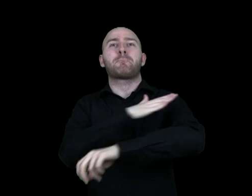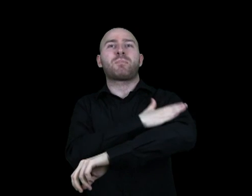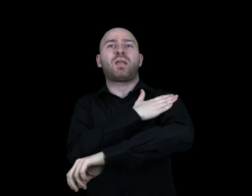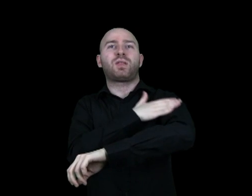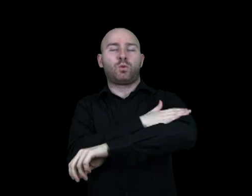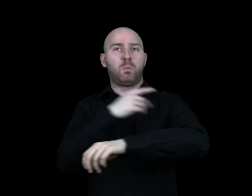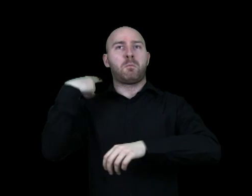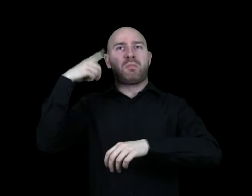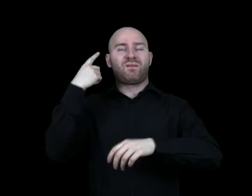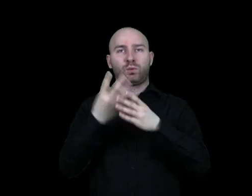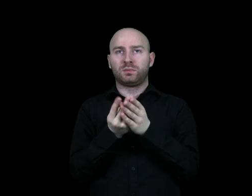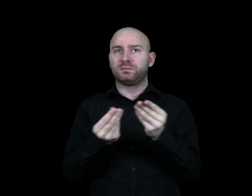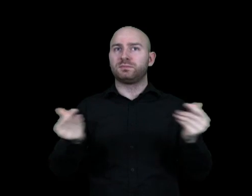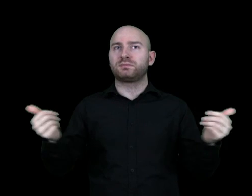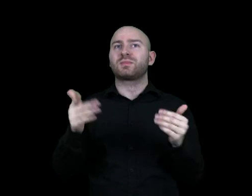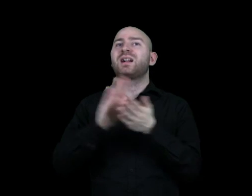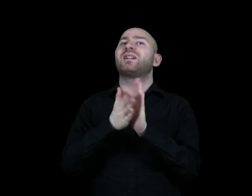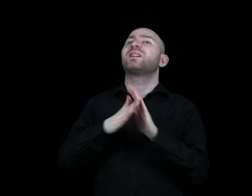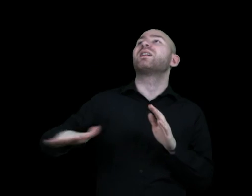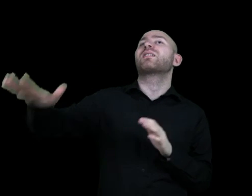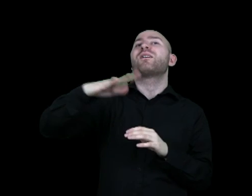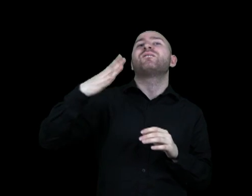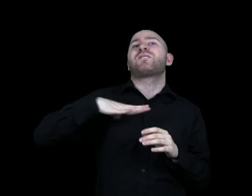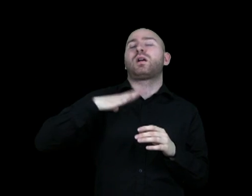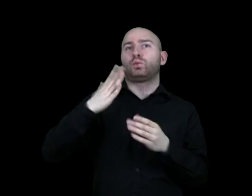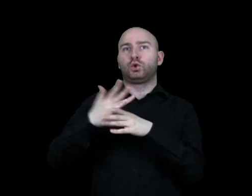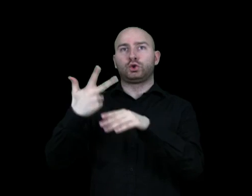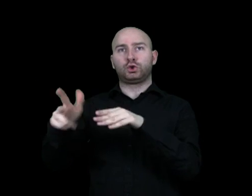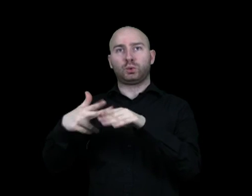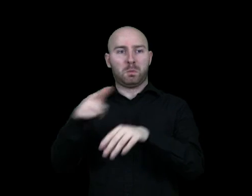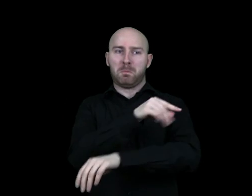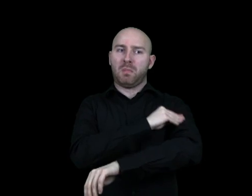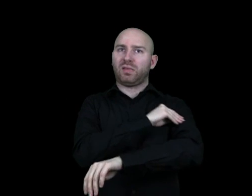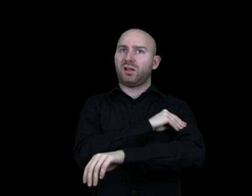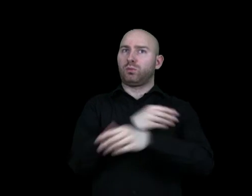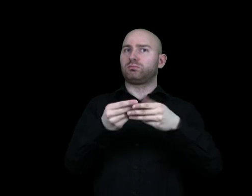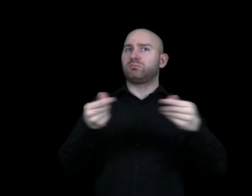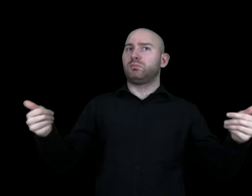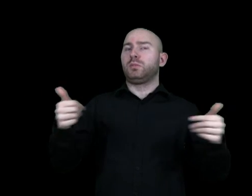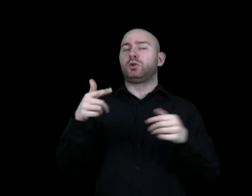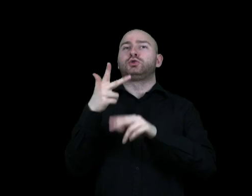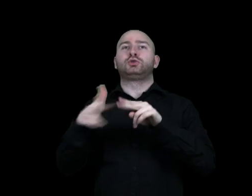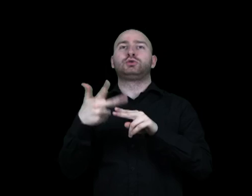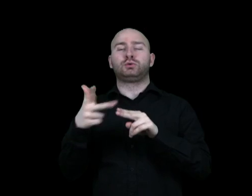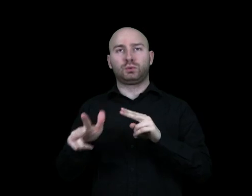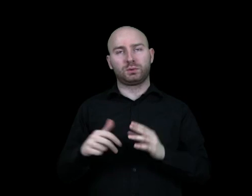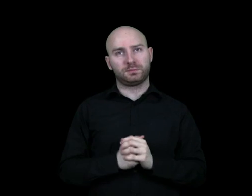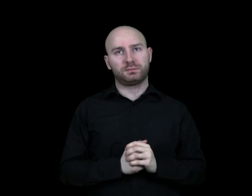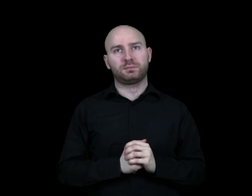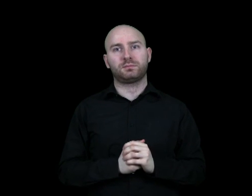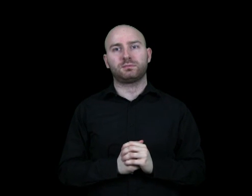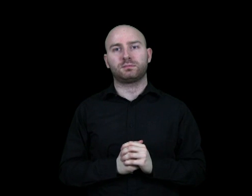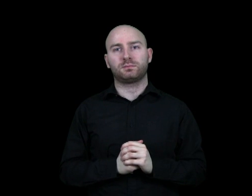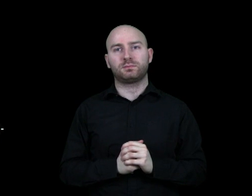zł. Praca 10 zł. I wtedy powstanie tkanina bawełniana warta 30